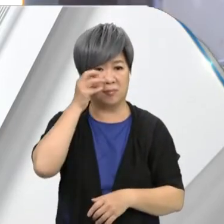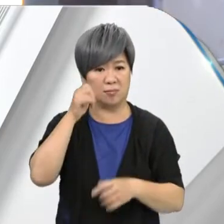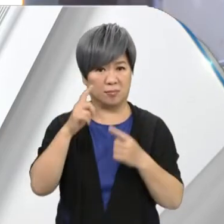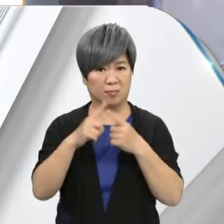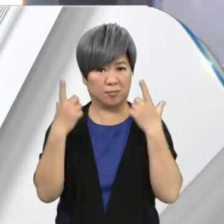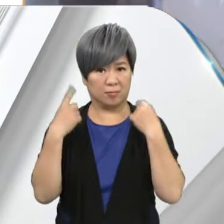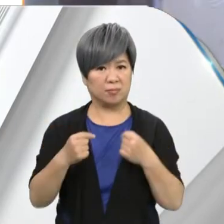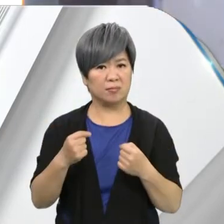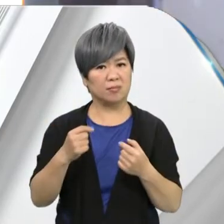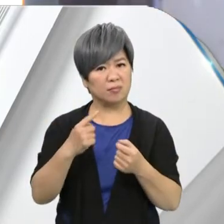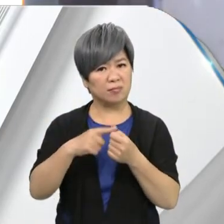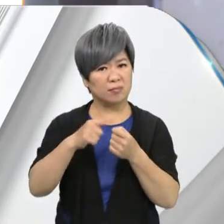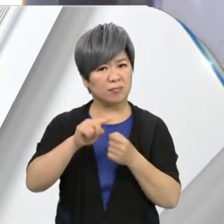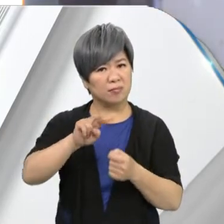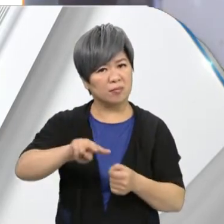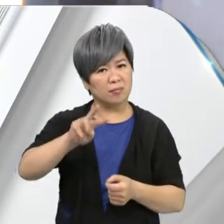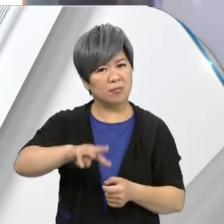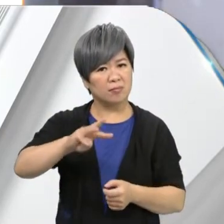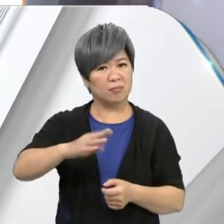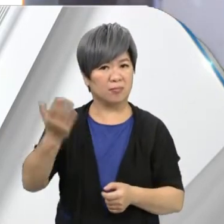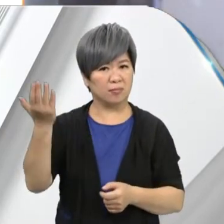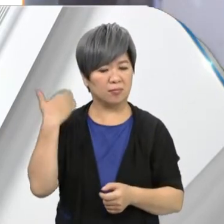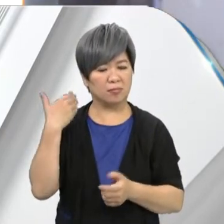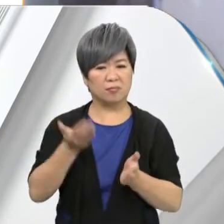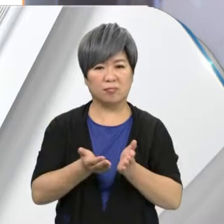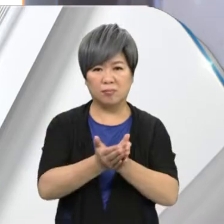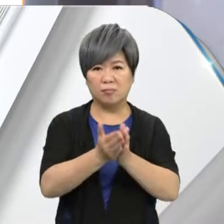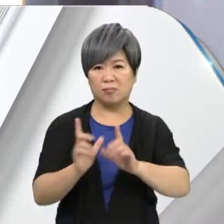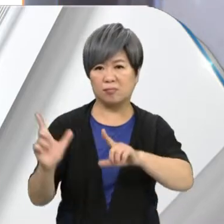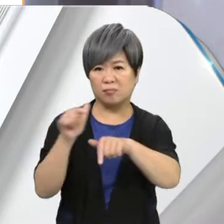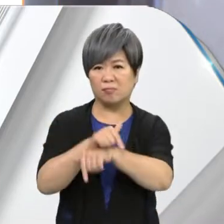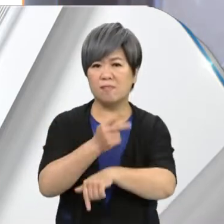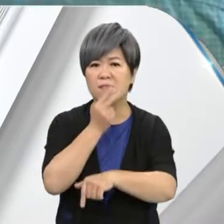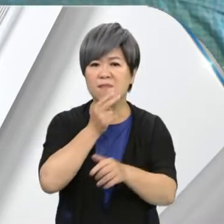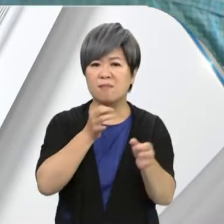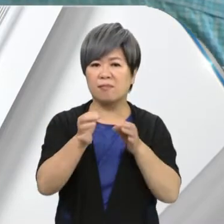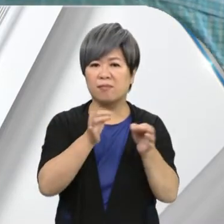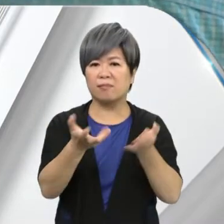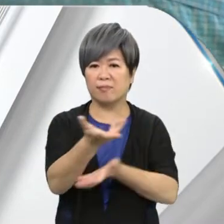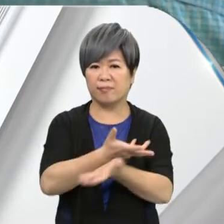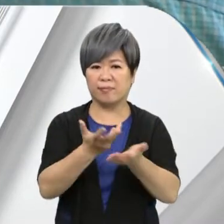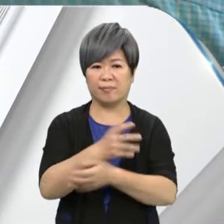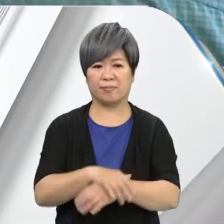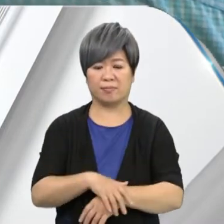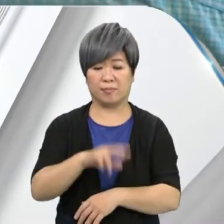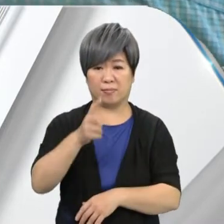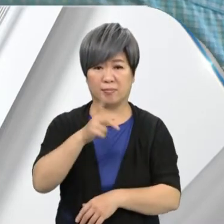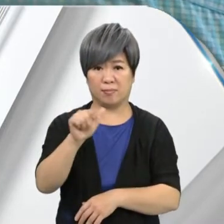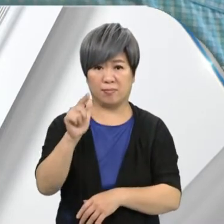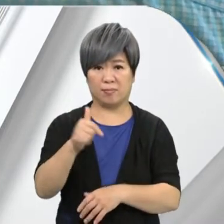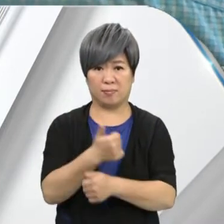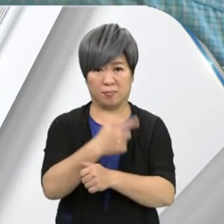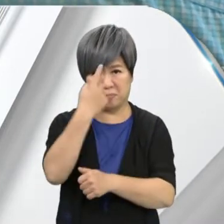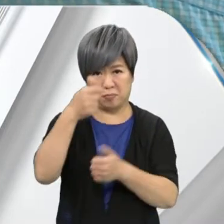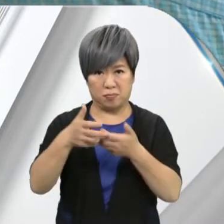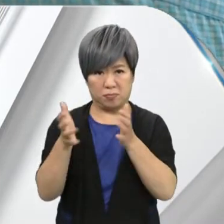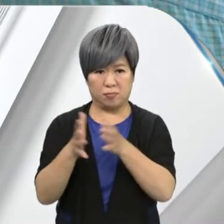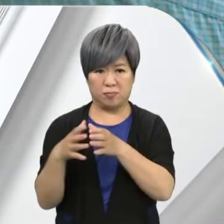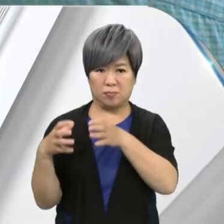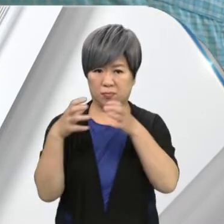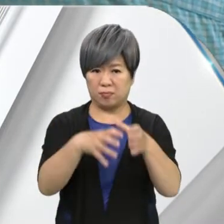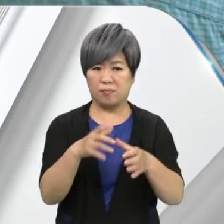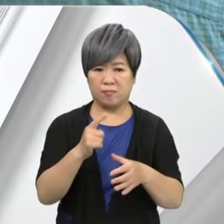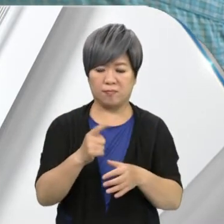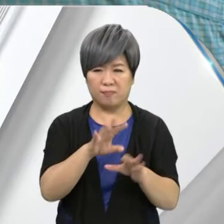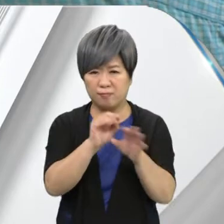在2000-3000年前就跑到东南亚去做生意。 刘志昌教授的考古团队对法莲挖到调查的